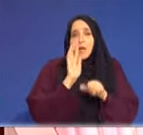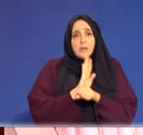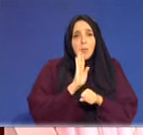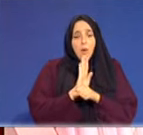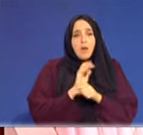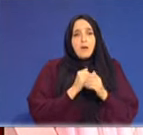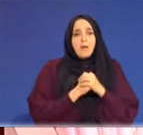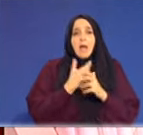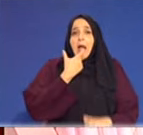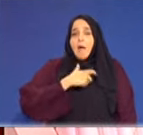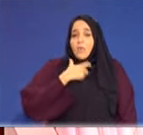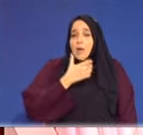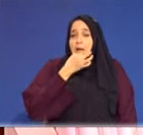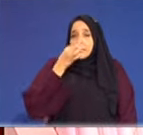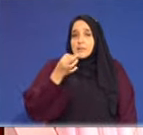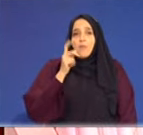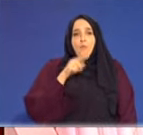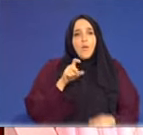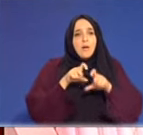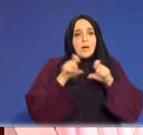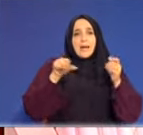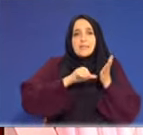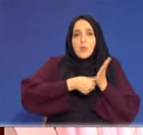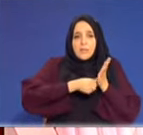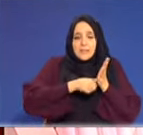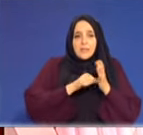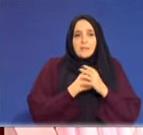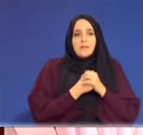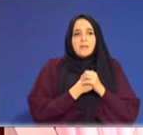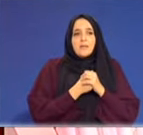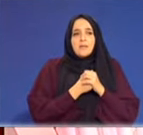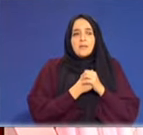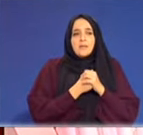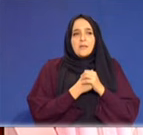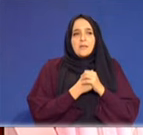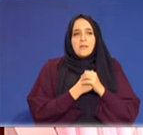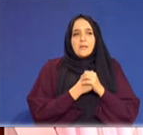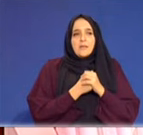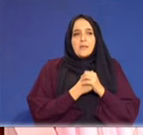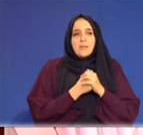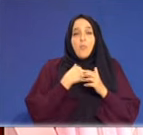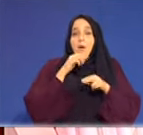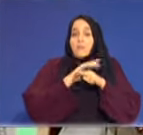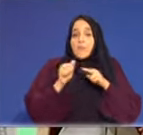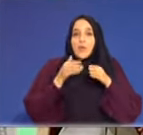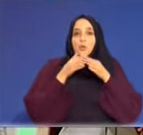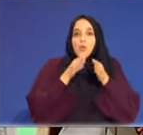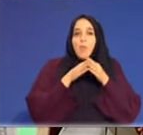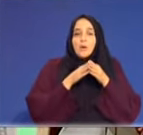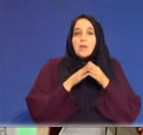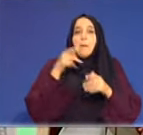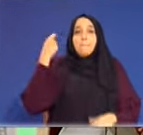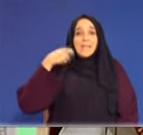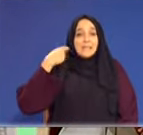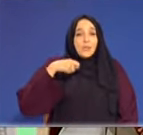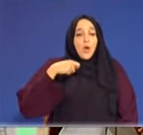لنا المحامي، لازم بطاقة التعريف تاعهم نعم. باش قلنا ندير طلب للرئيس تاع المحكمة